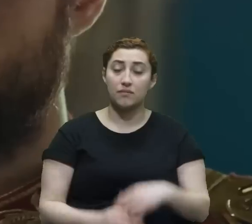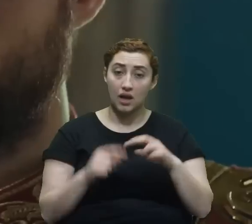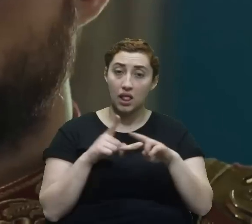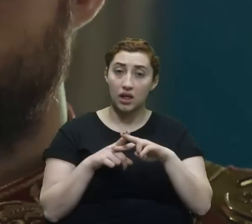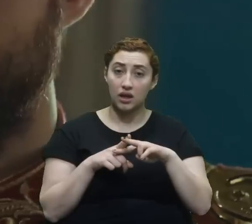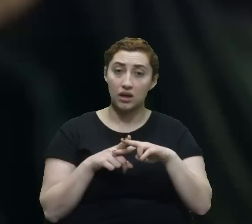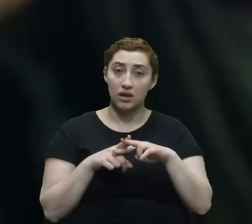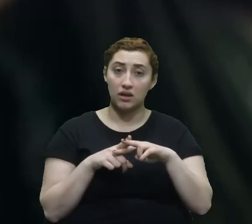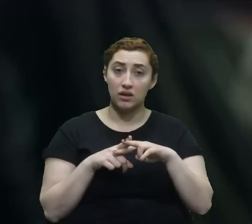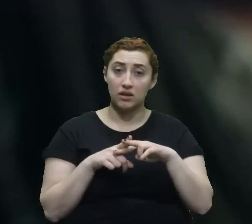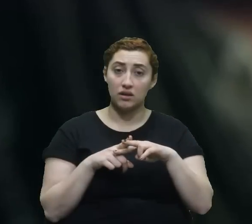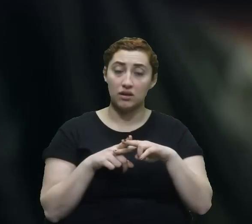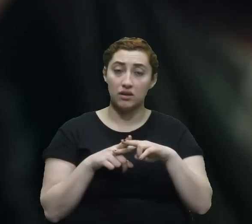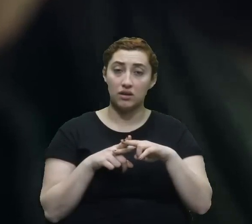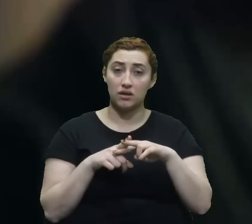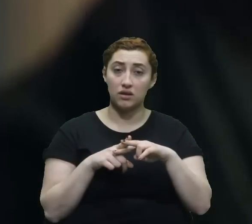Ali.